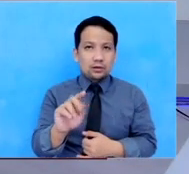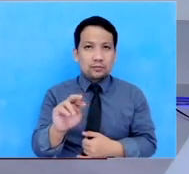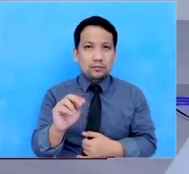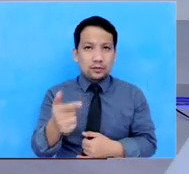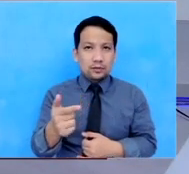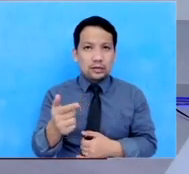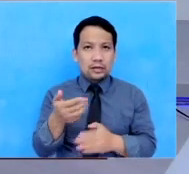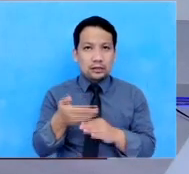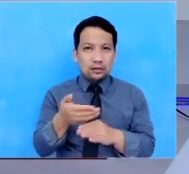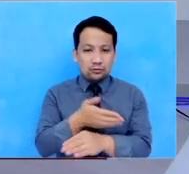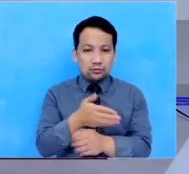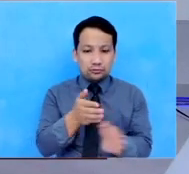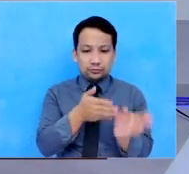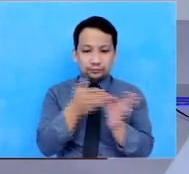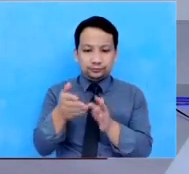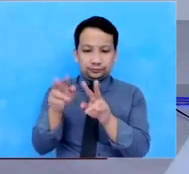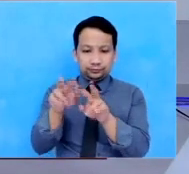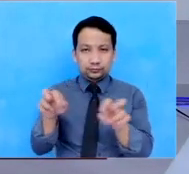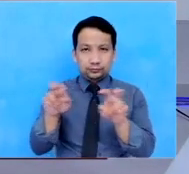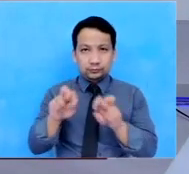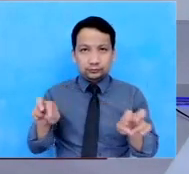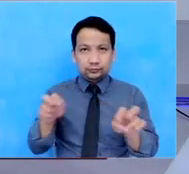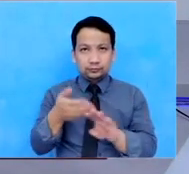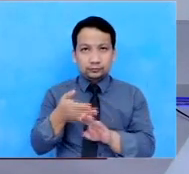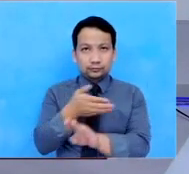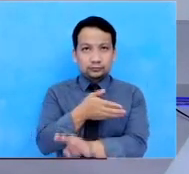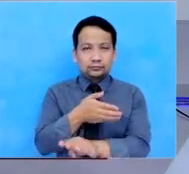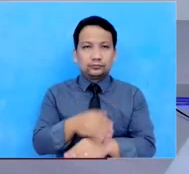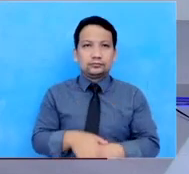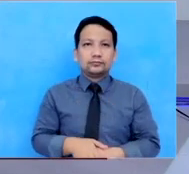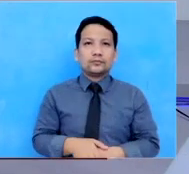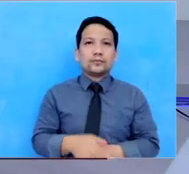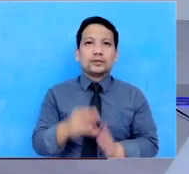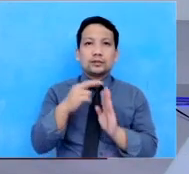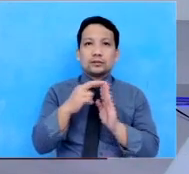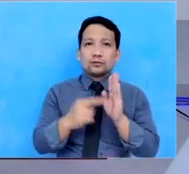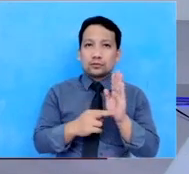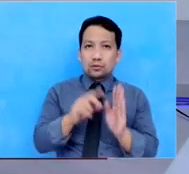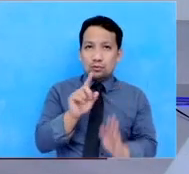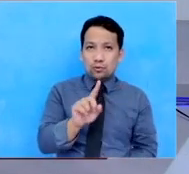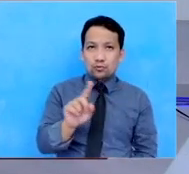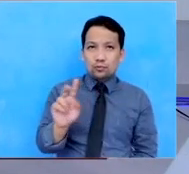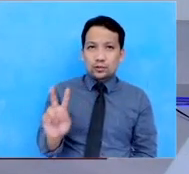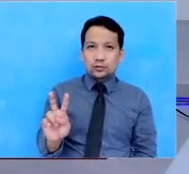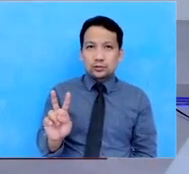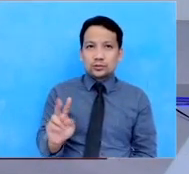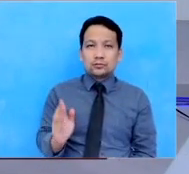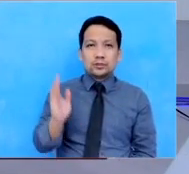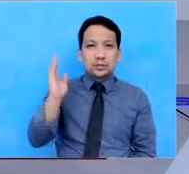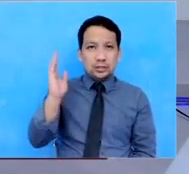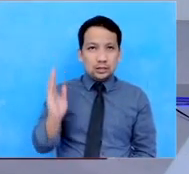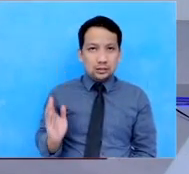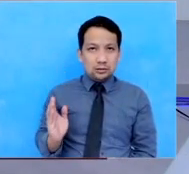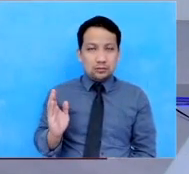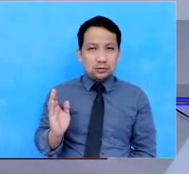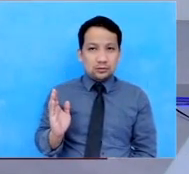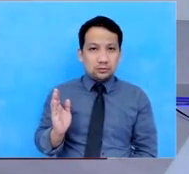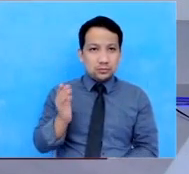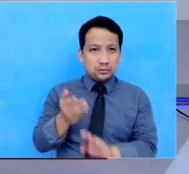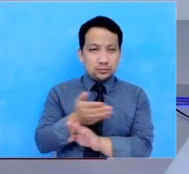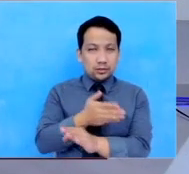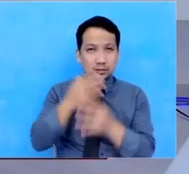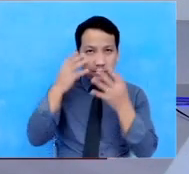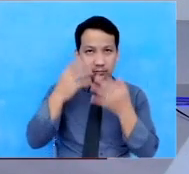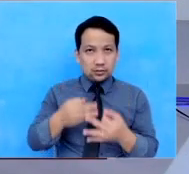investigation. Ayon po sa Rule 112 ng Revised Rules of Court, ang preliminary investigation ay ang pagdedesisyon ng mga